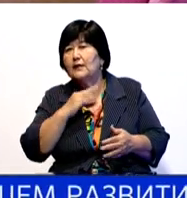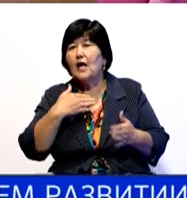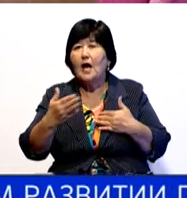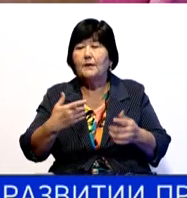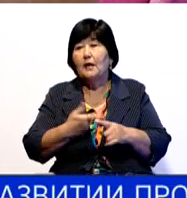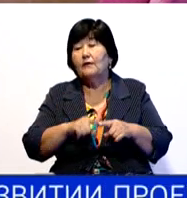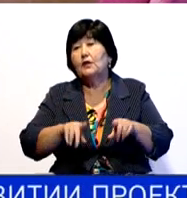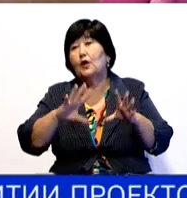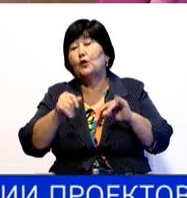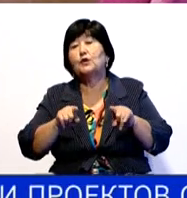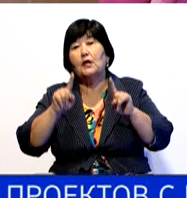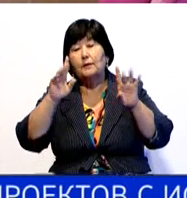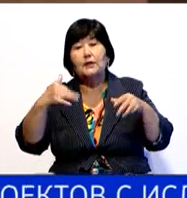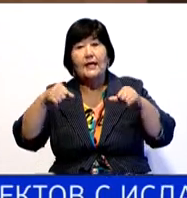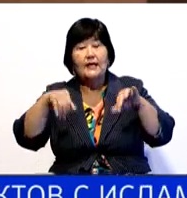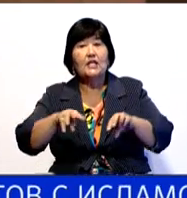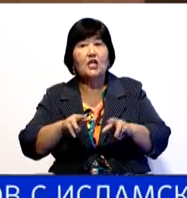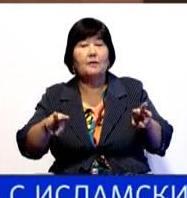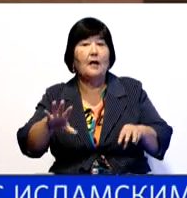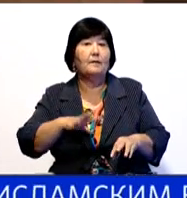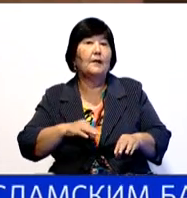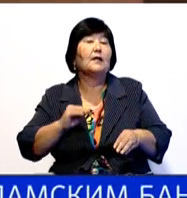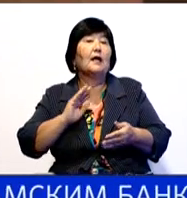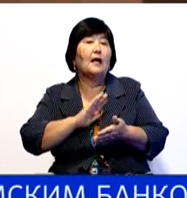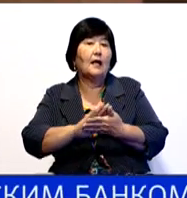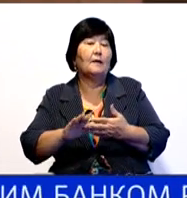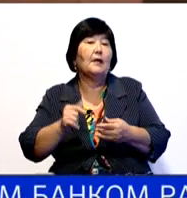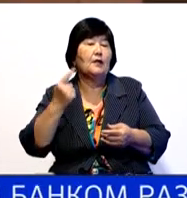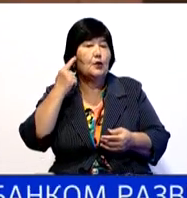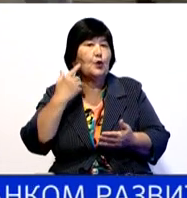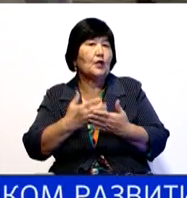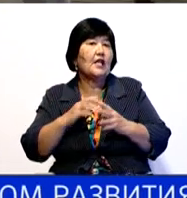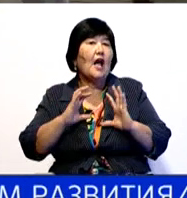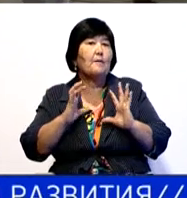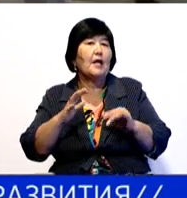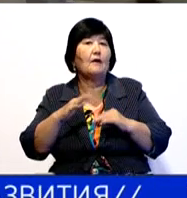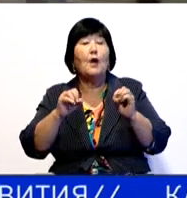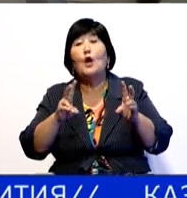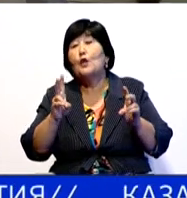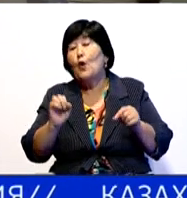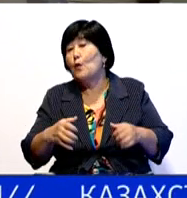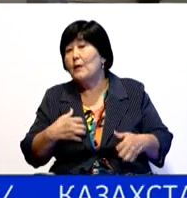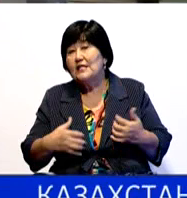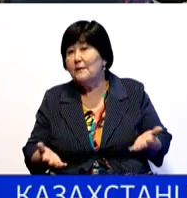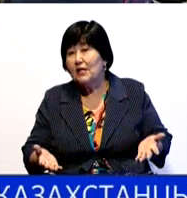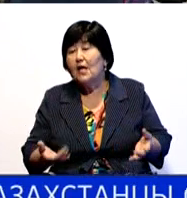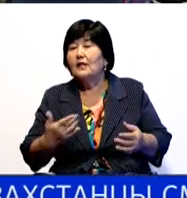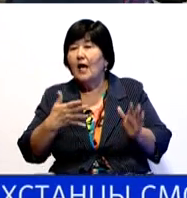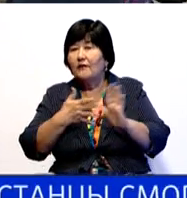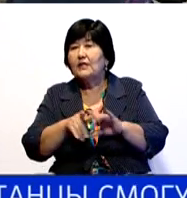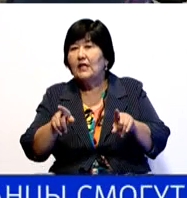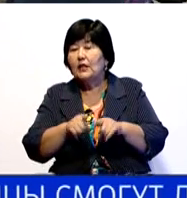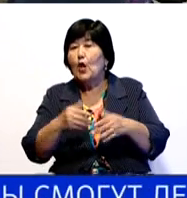В результате признано, что решение министерства было оправданным с точки зрения мировой практики, но поспешным. На внедрение